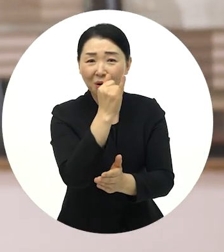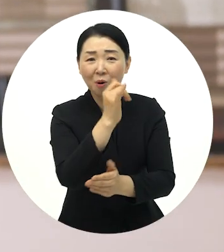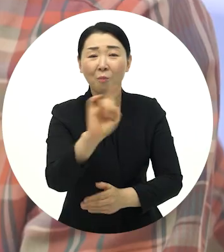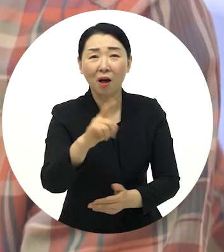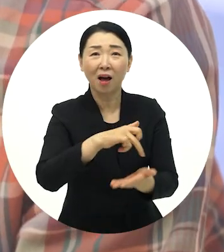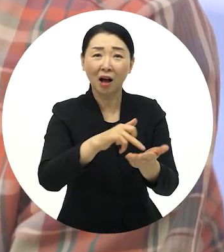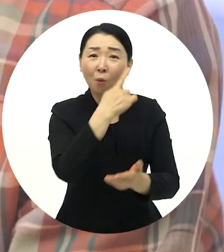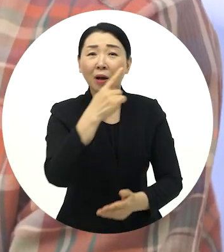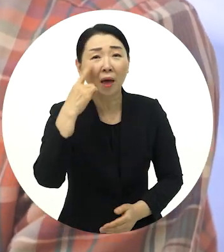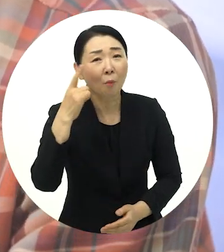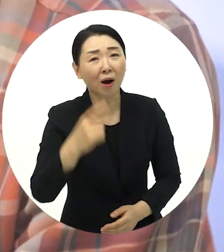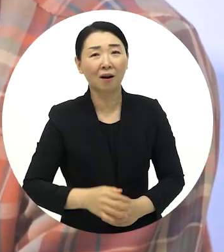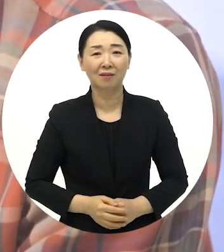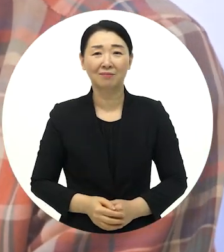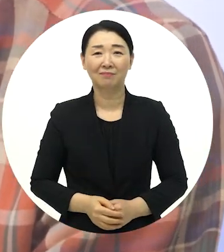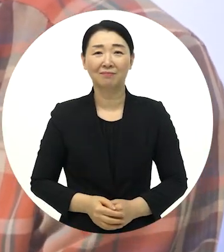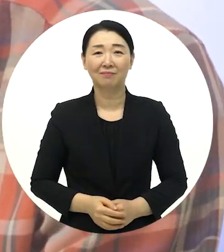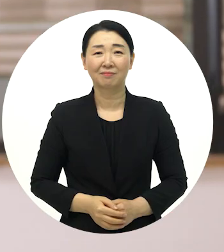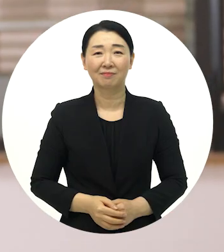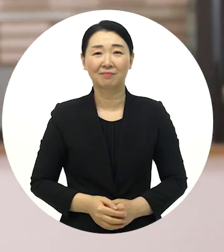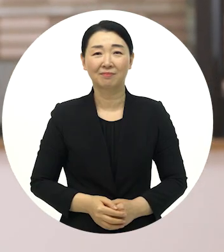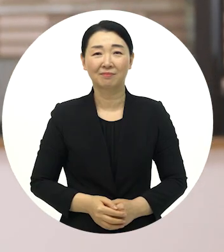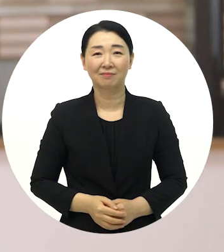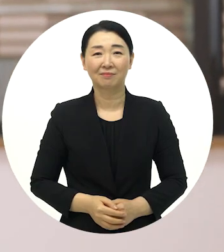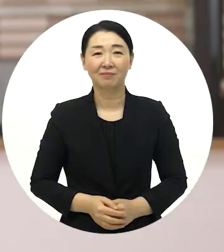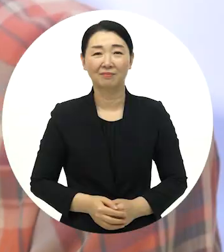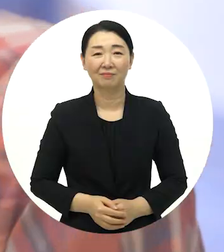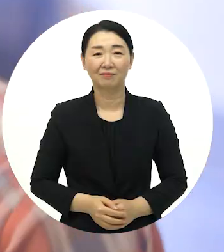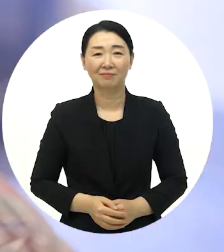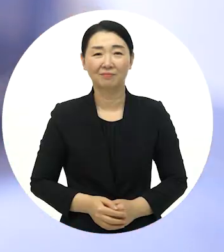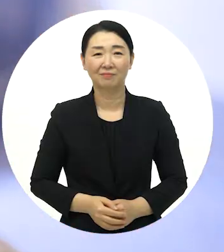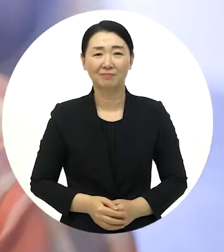아이가? 야, 카톡이나 확인해보자, 어?